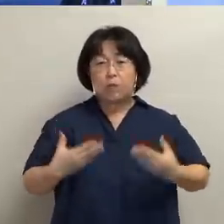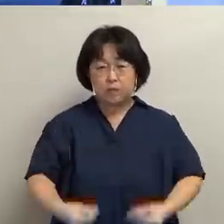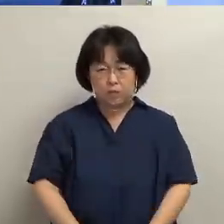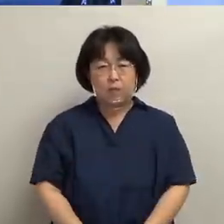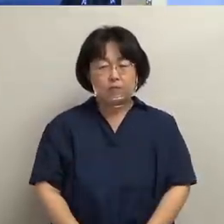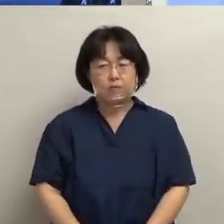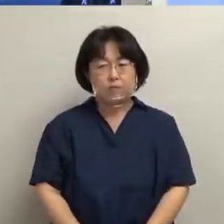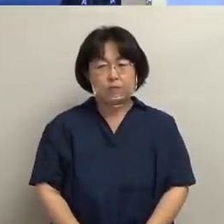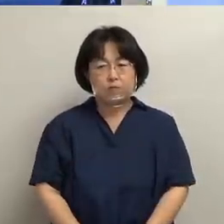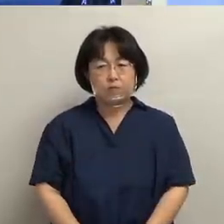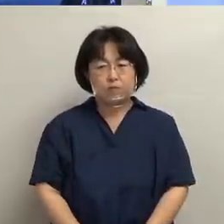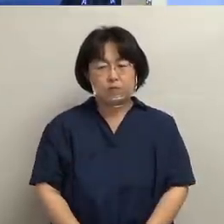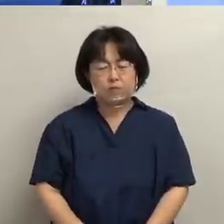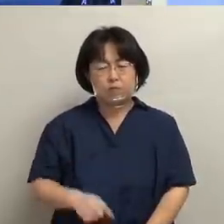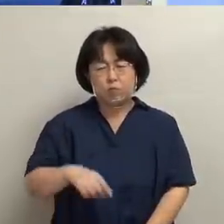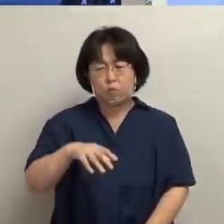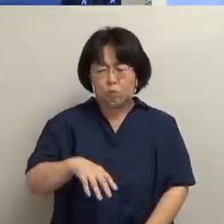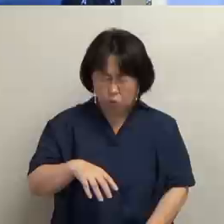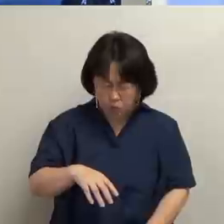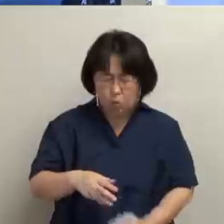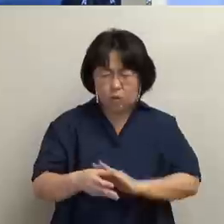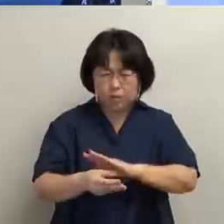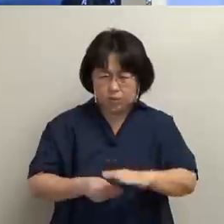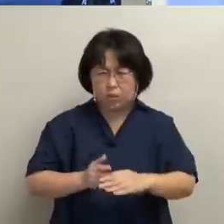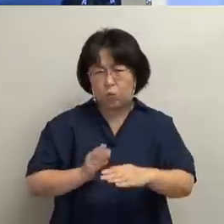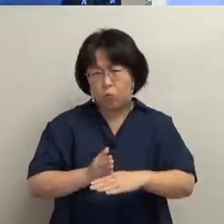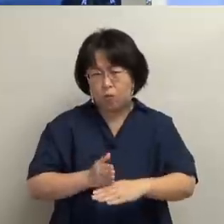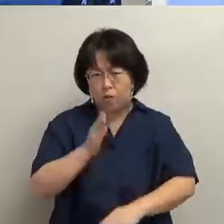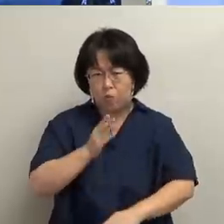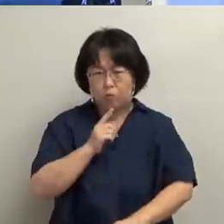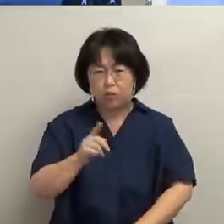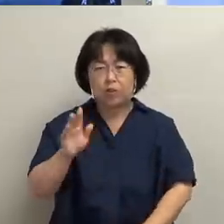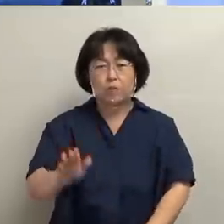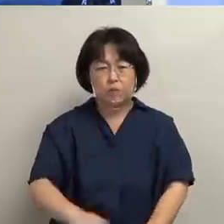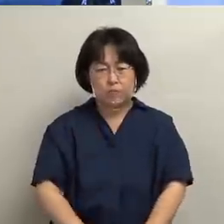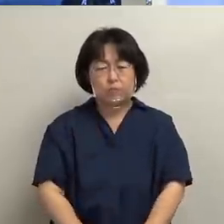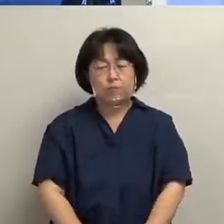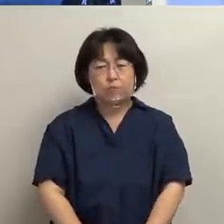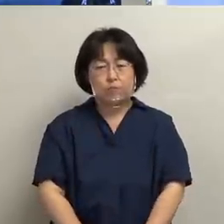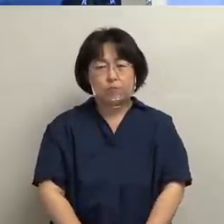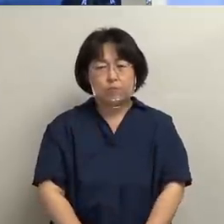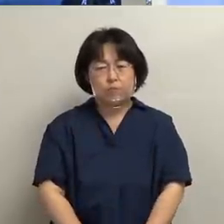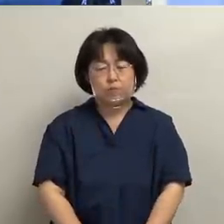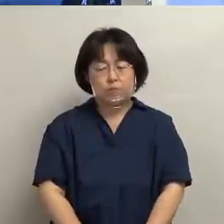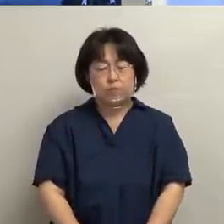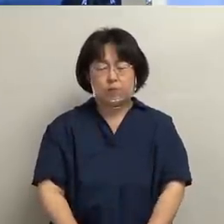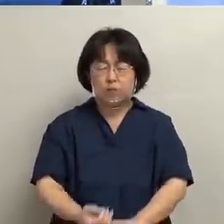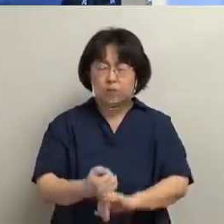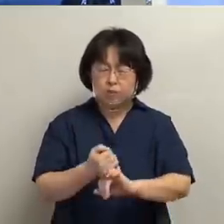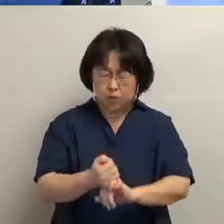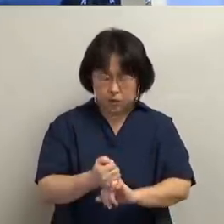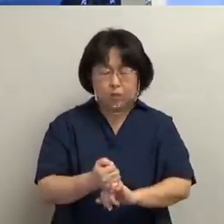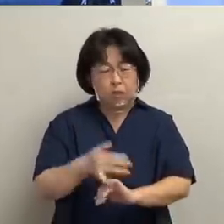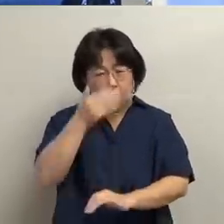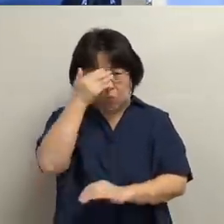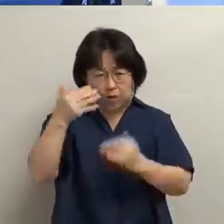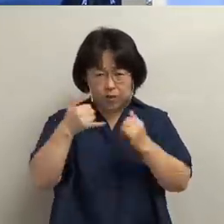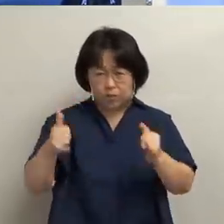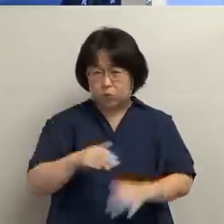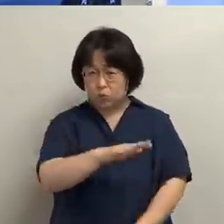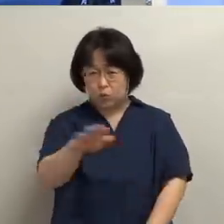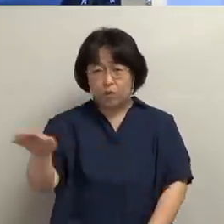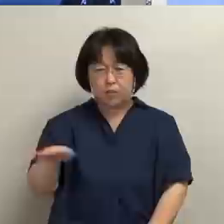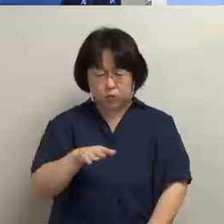感謝を申し上げたいというふうに思いますこの機会にですねぜーよ多くの若い方にワクチン接種についての